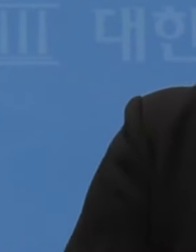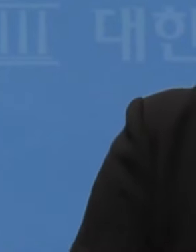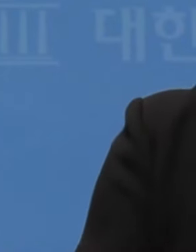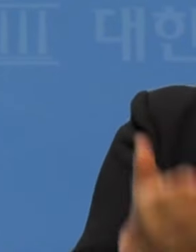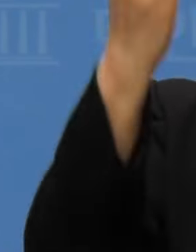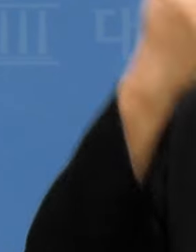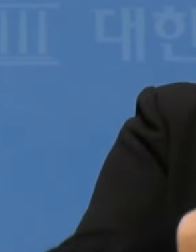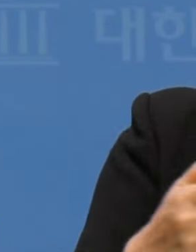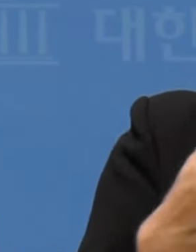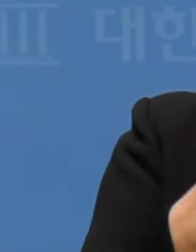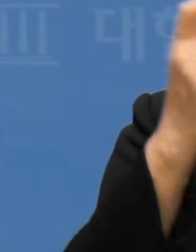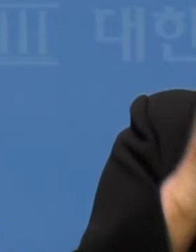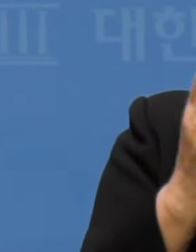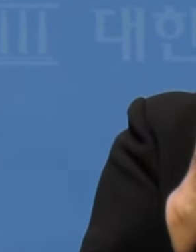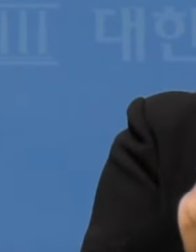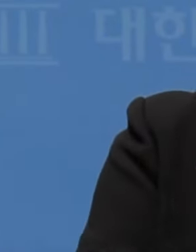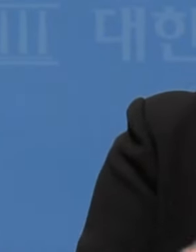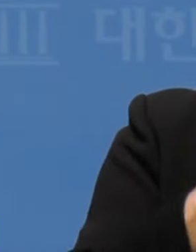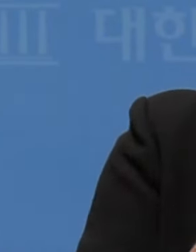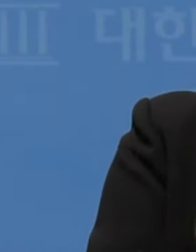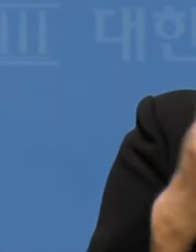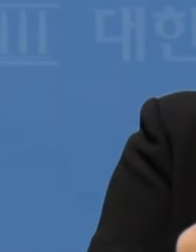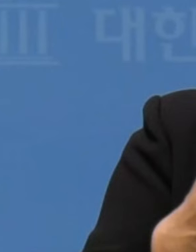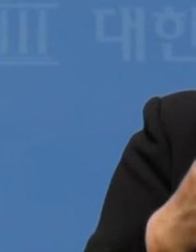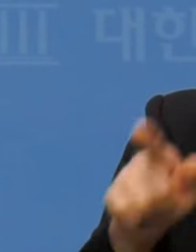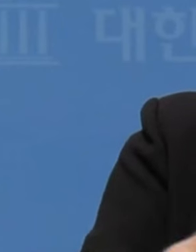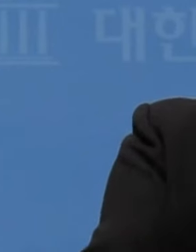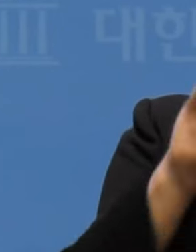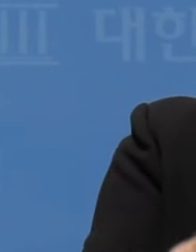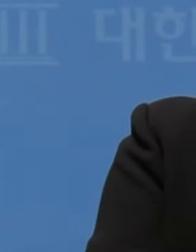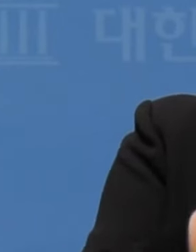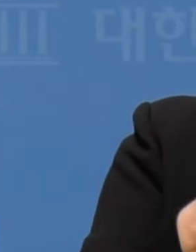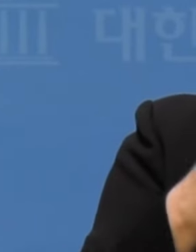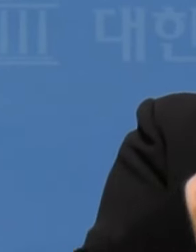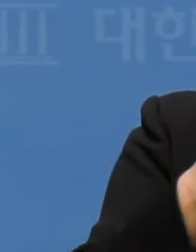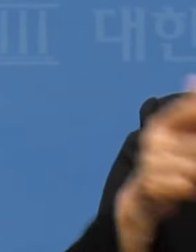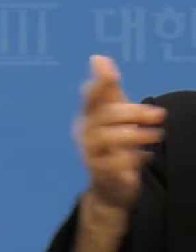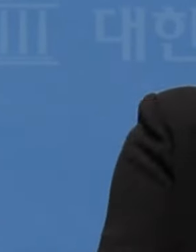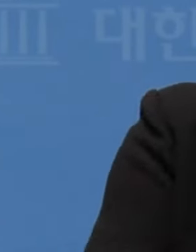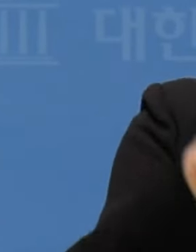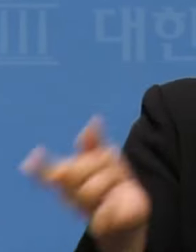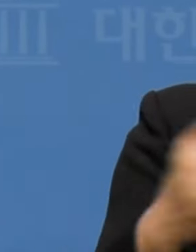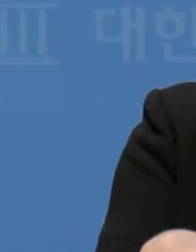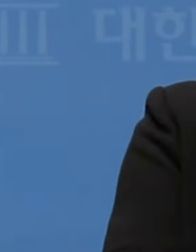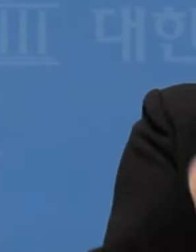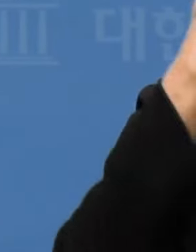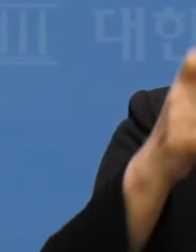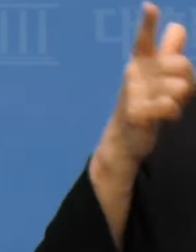65세 이상 민관 자문 활동 장려 정책을 확대하겠습니다. 도시 재생을 통한